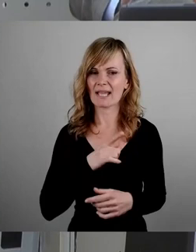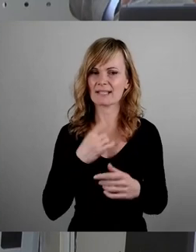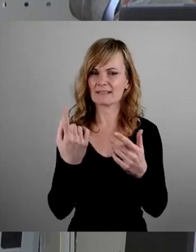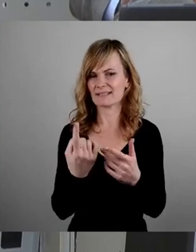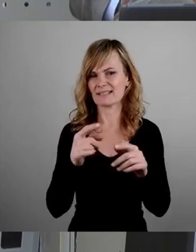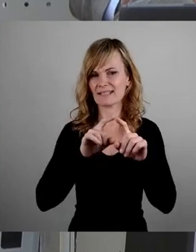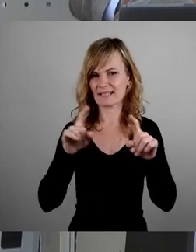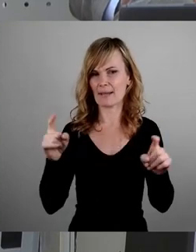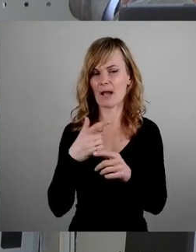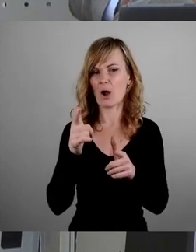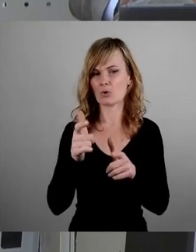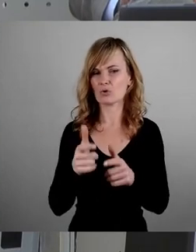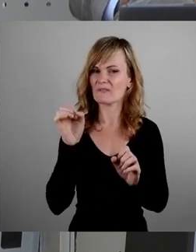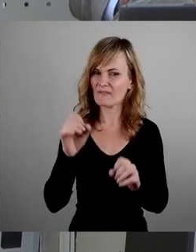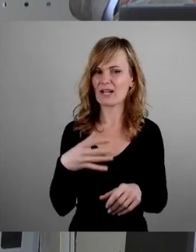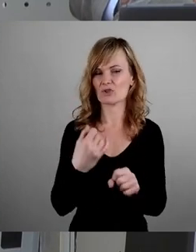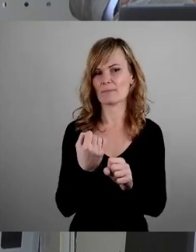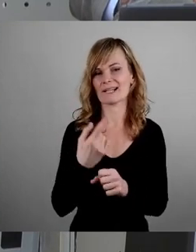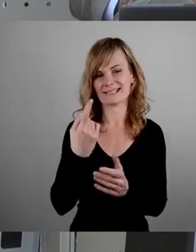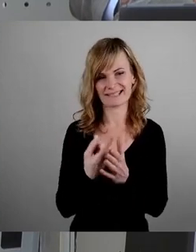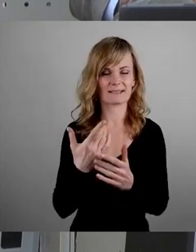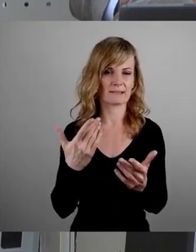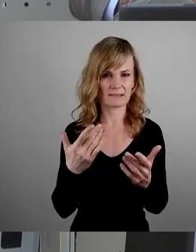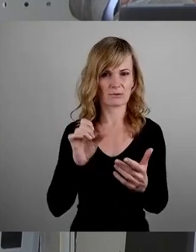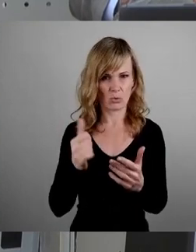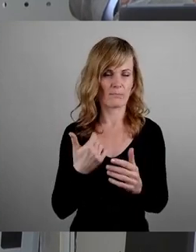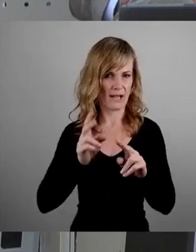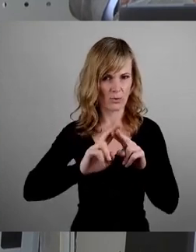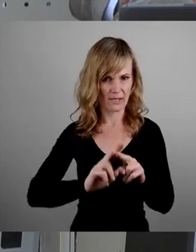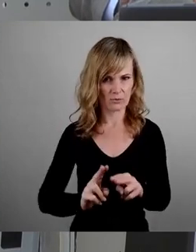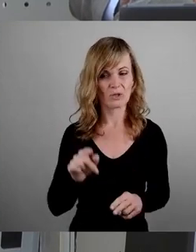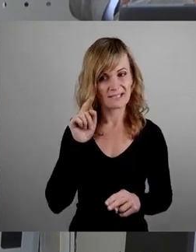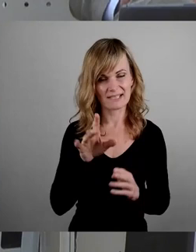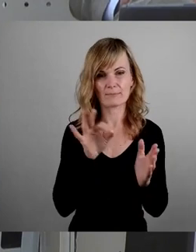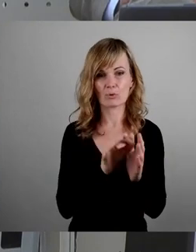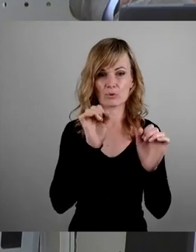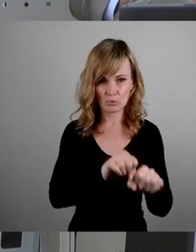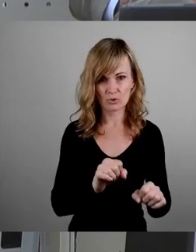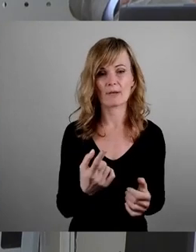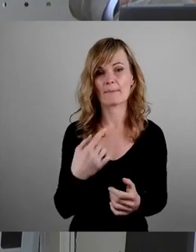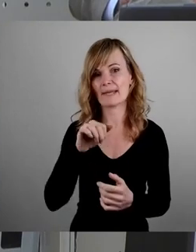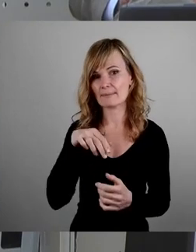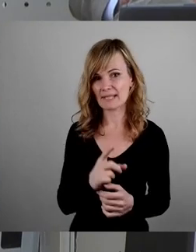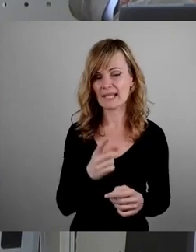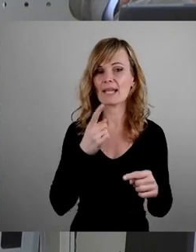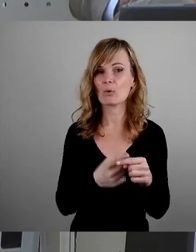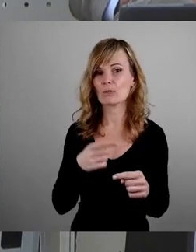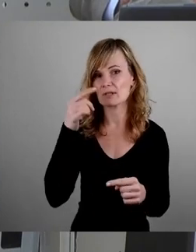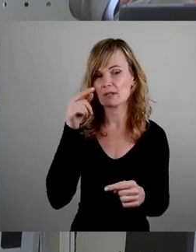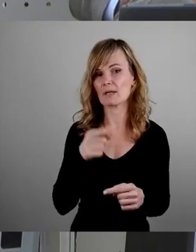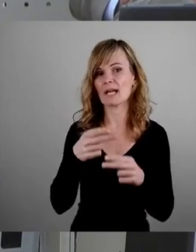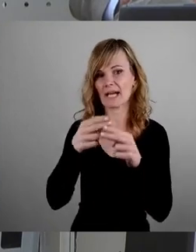im Ausschuss falsch gebracht haben, korrigiert. Dem werden wir zustimmen. Ansonsten werden wir SPD und den Rest von den Grünen